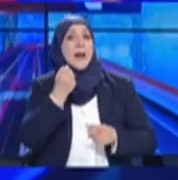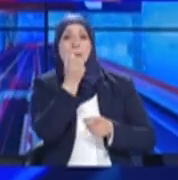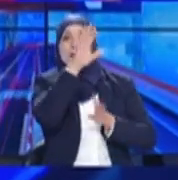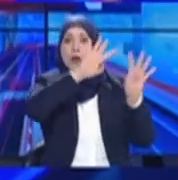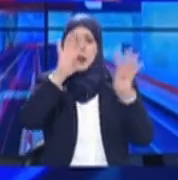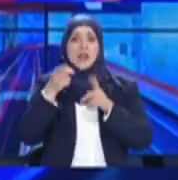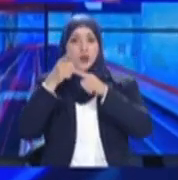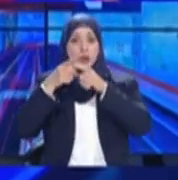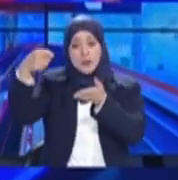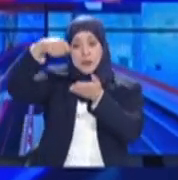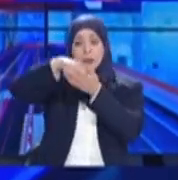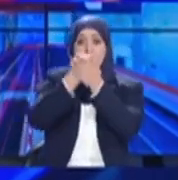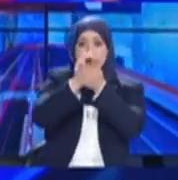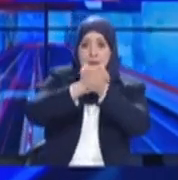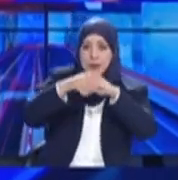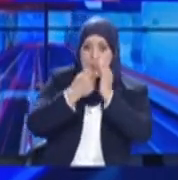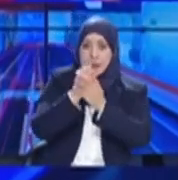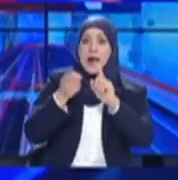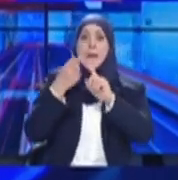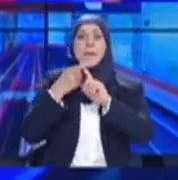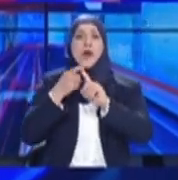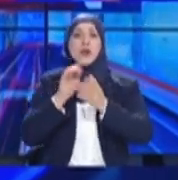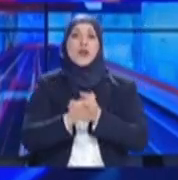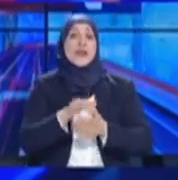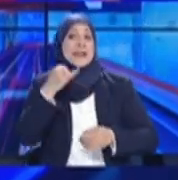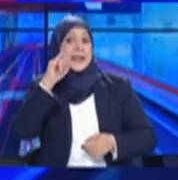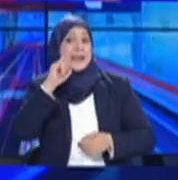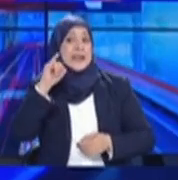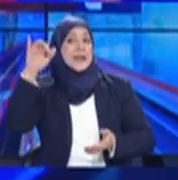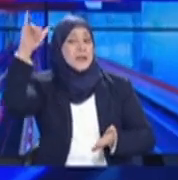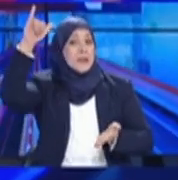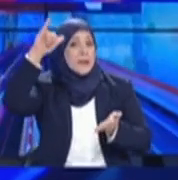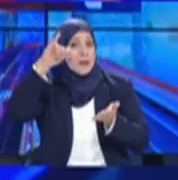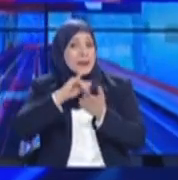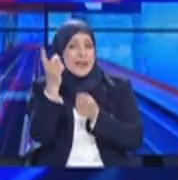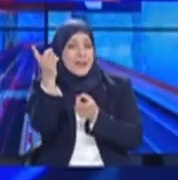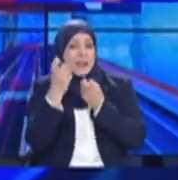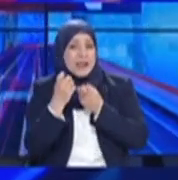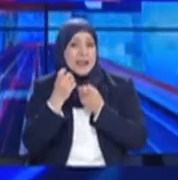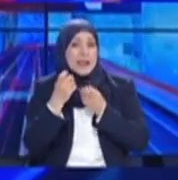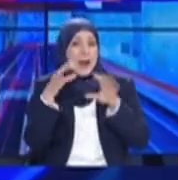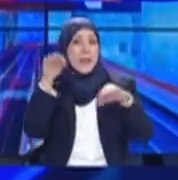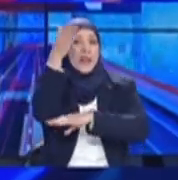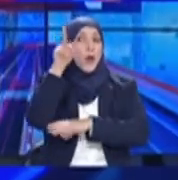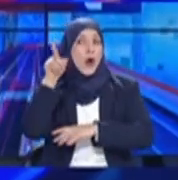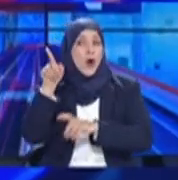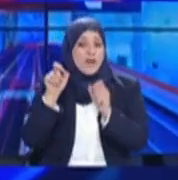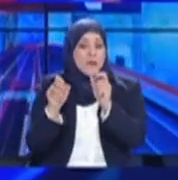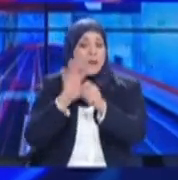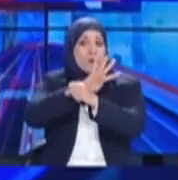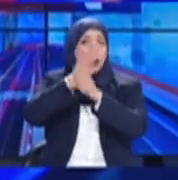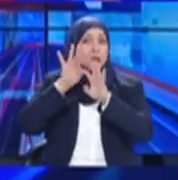موجوده مهم جدا وان يكون الشخص ده اذا كان ج من بلاد الوباء فيها